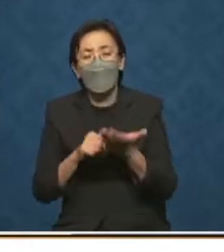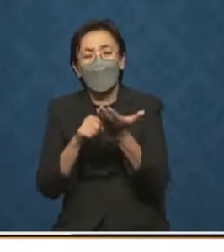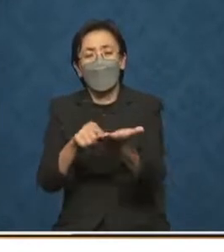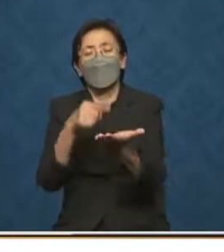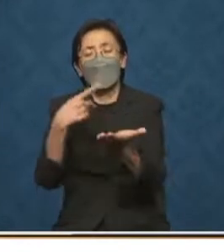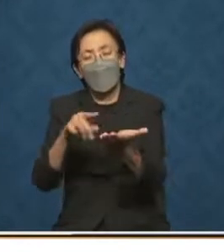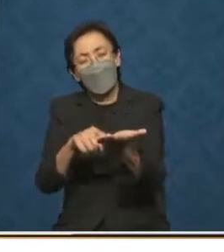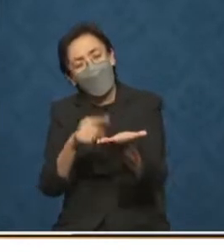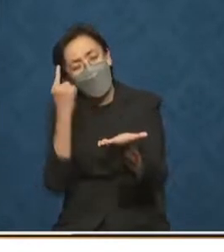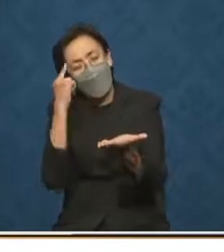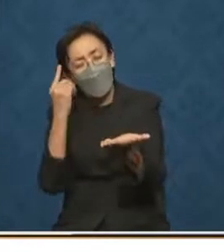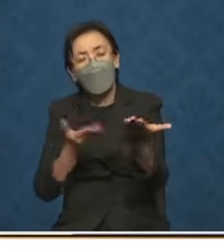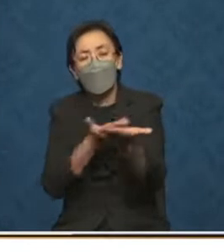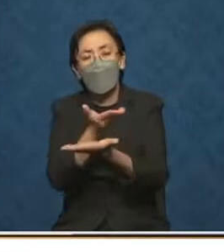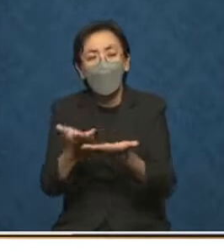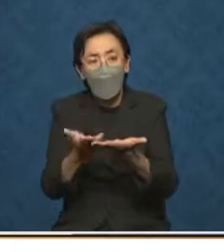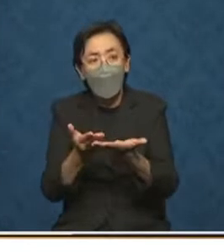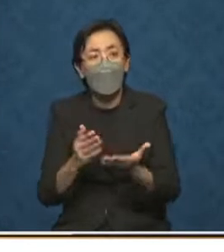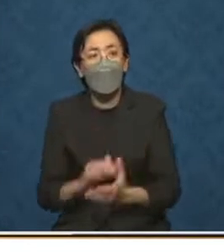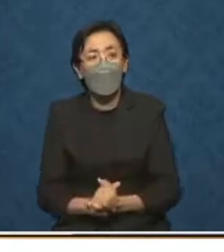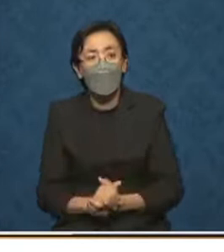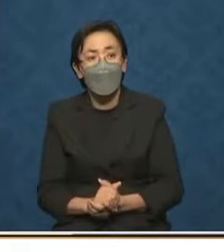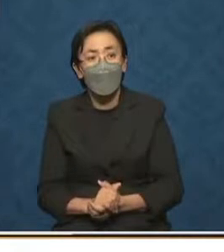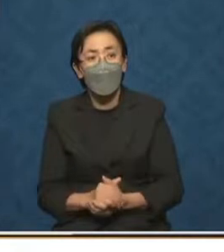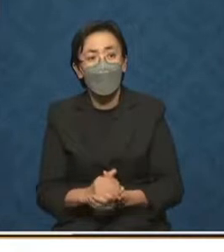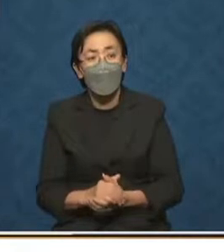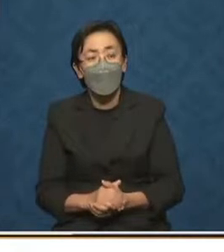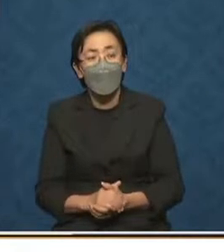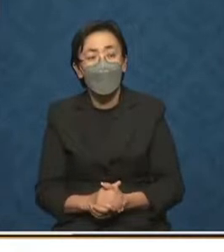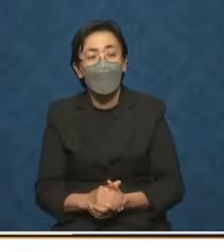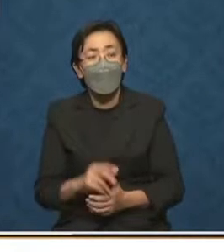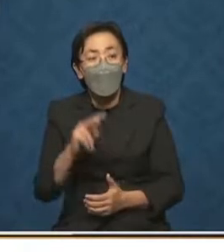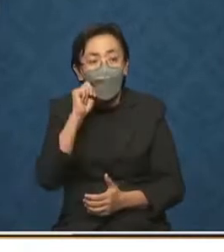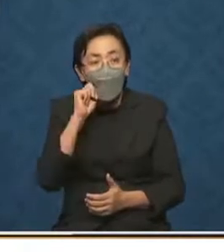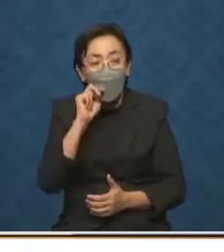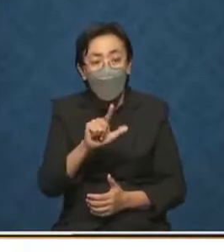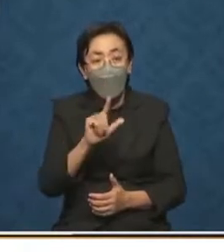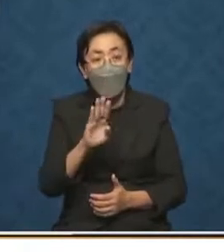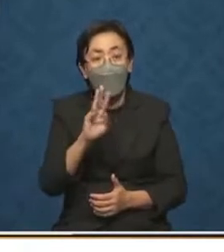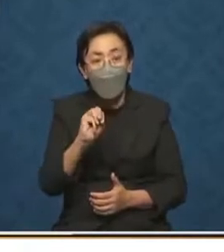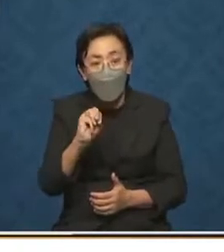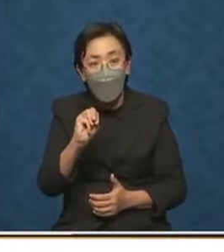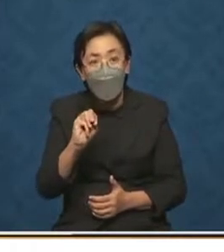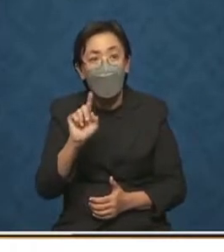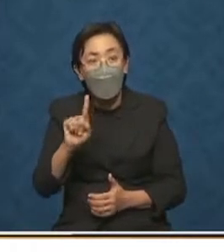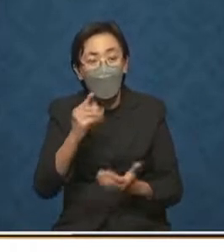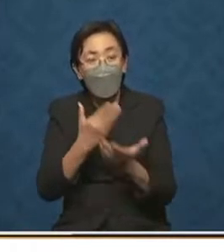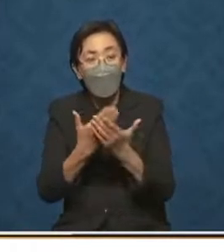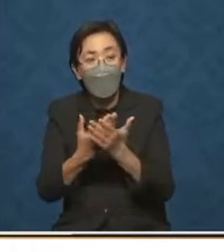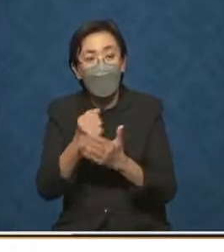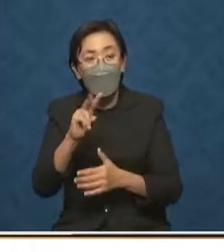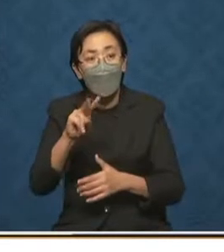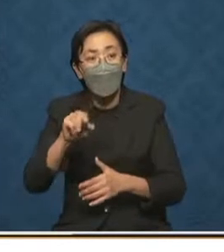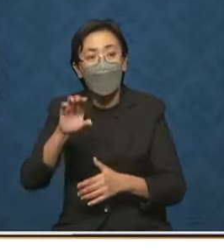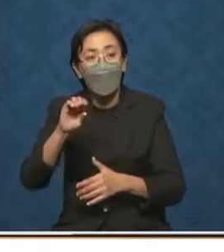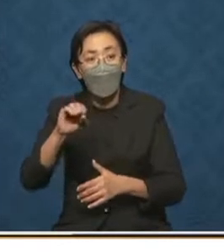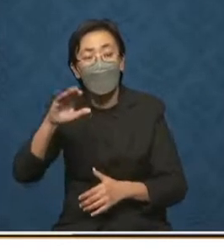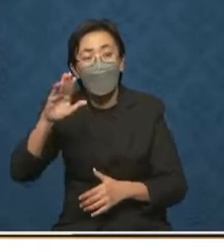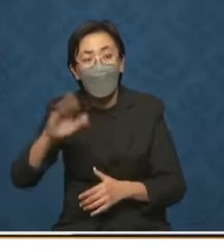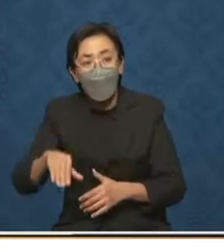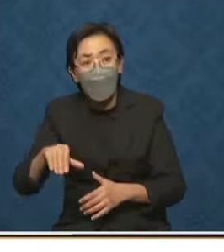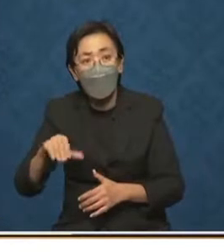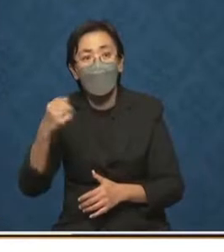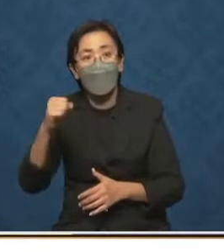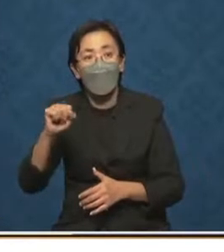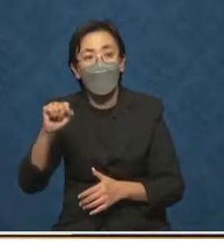ไปโดยการเสนอรถน้ำจากลูบาเมตร ละ 12 บาท 50 หรอ 12 บาท 15 ส